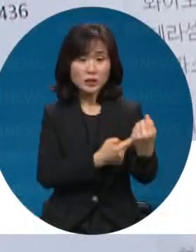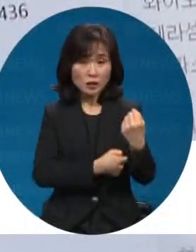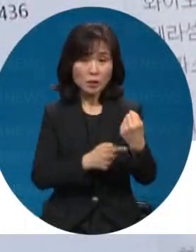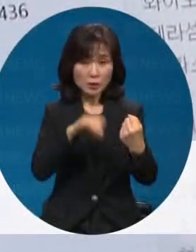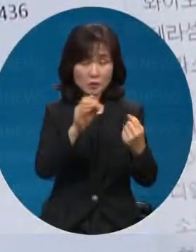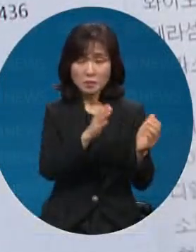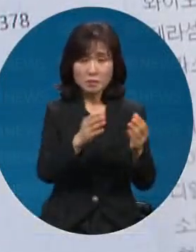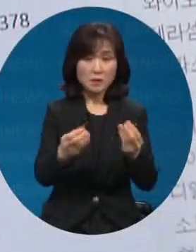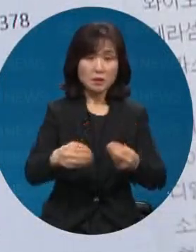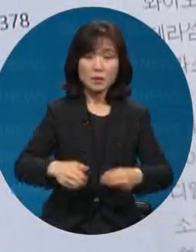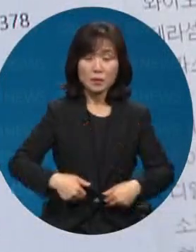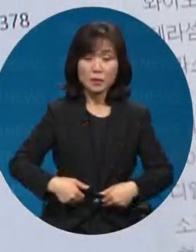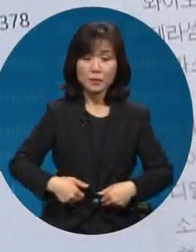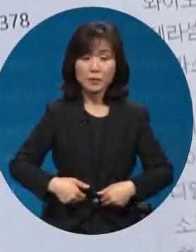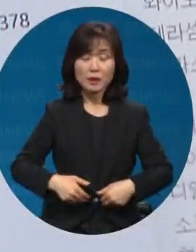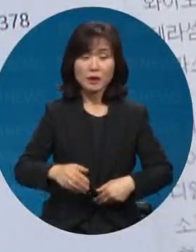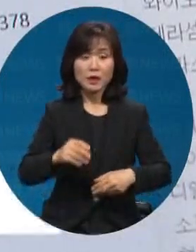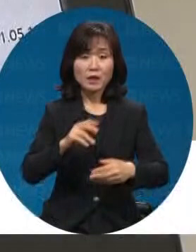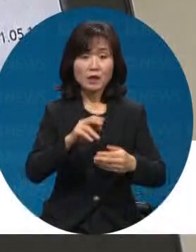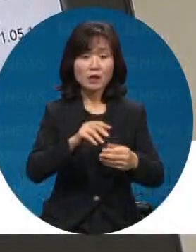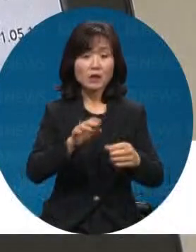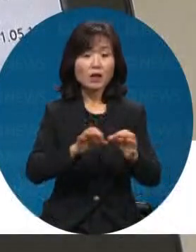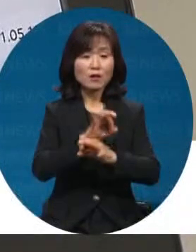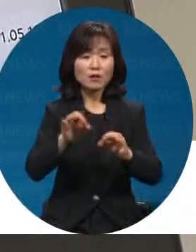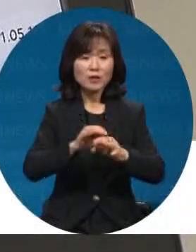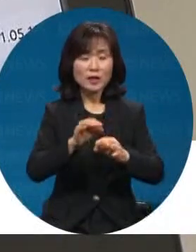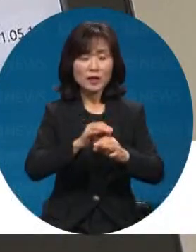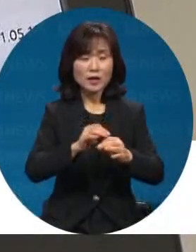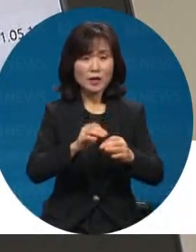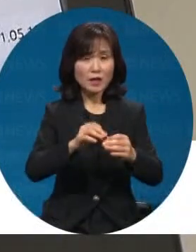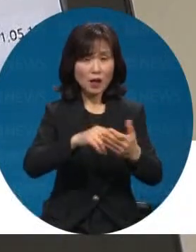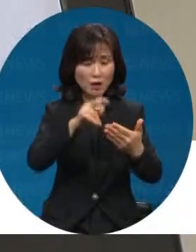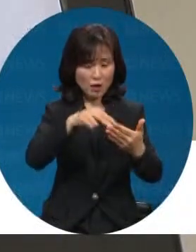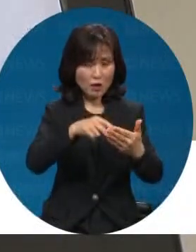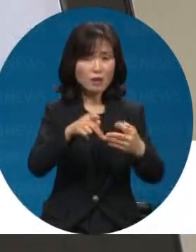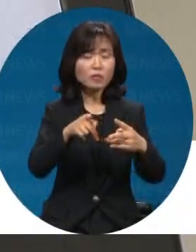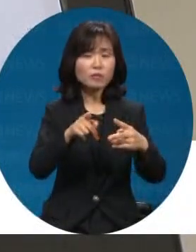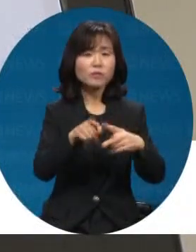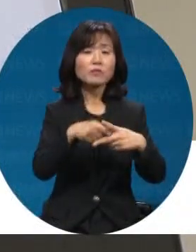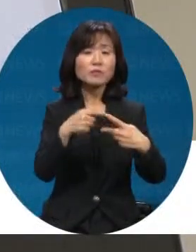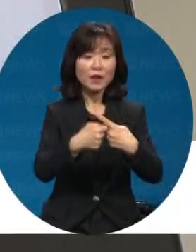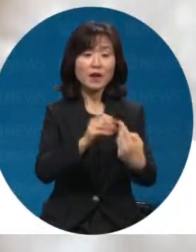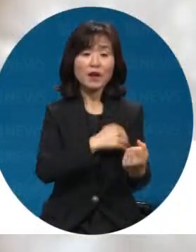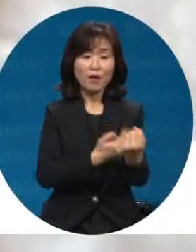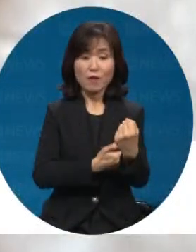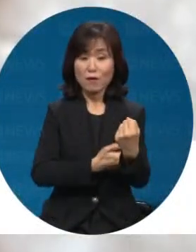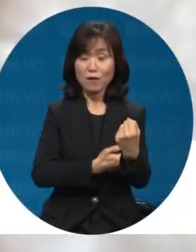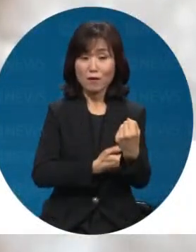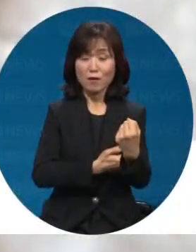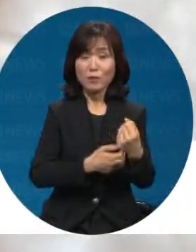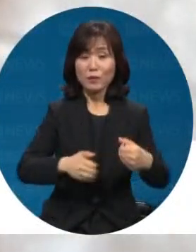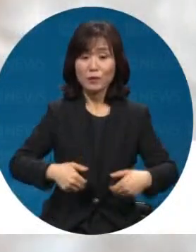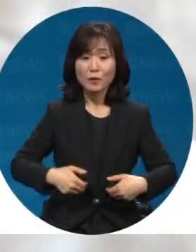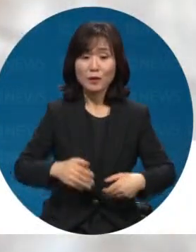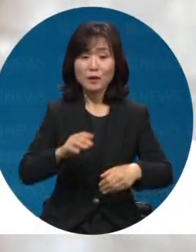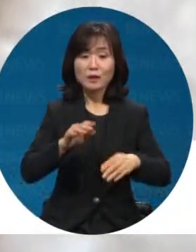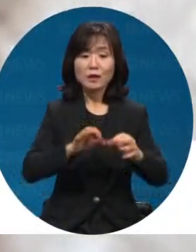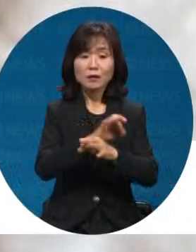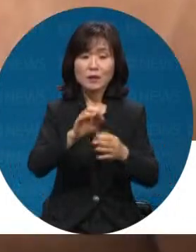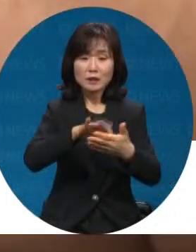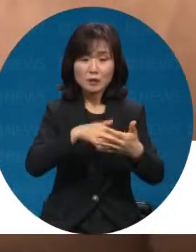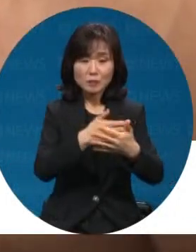충고합니다 장제 문제 격이라고 저는 이제 표현을 하고 싶은데 경제지표들이 나 아니면 경제 상황을